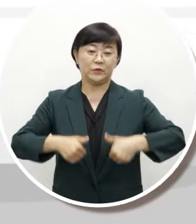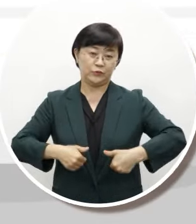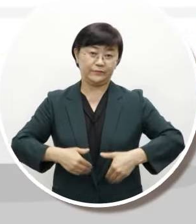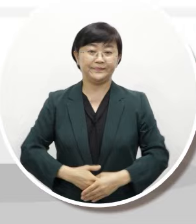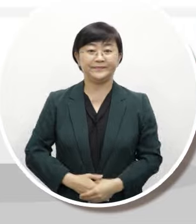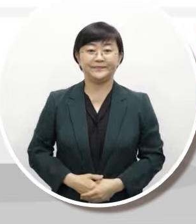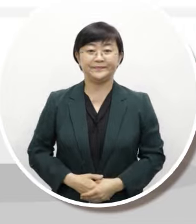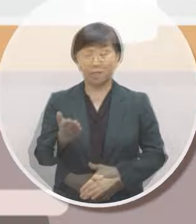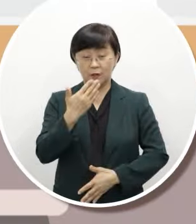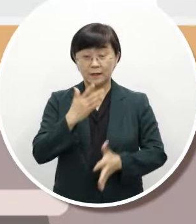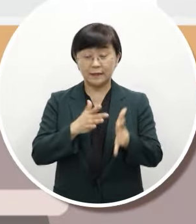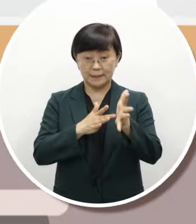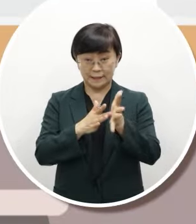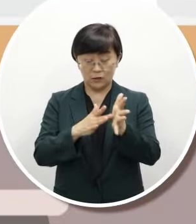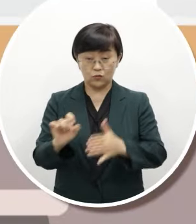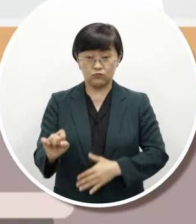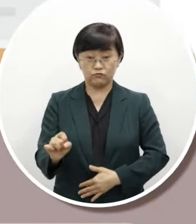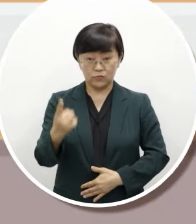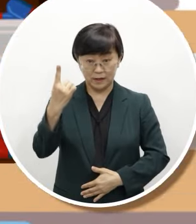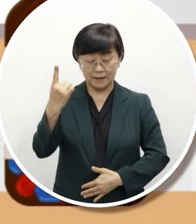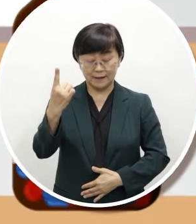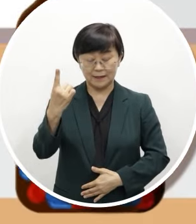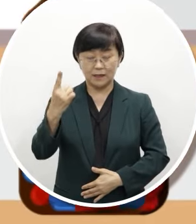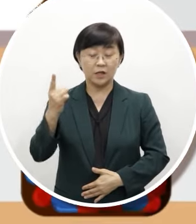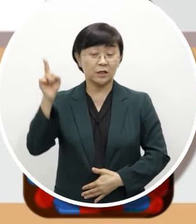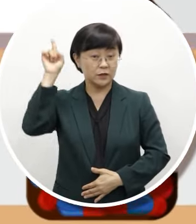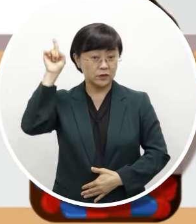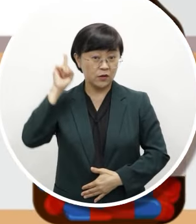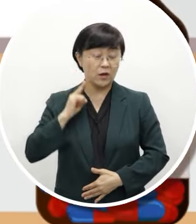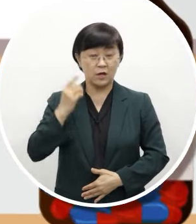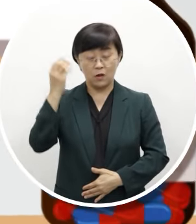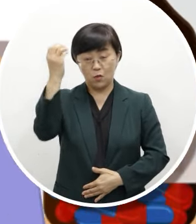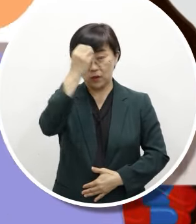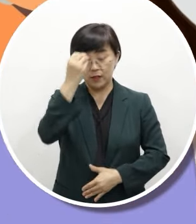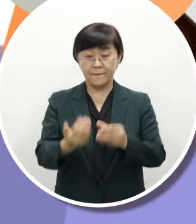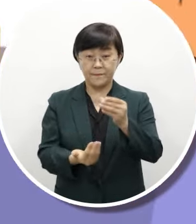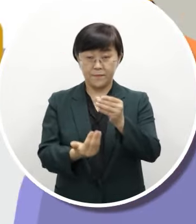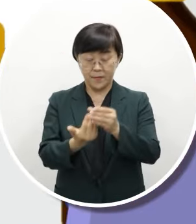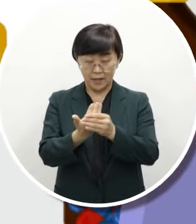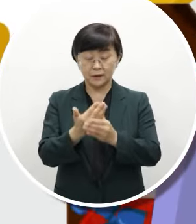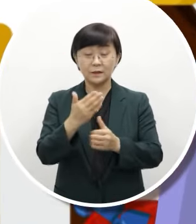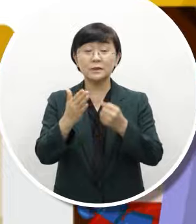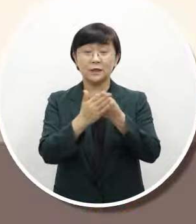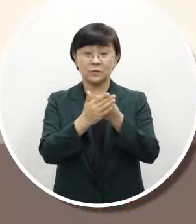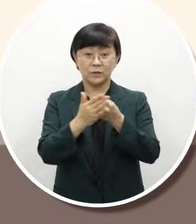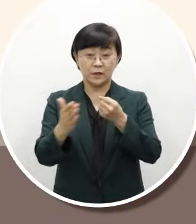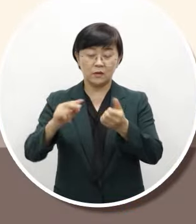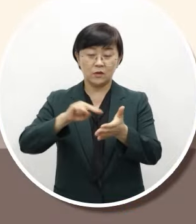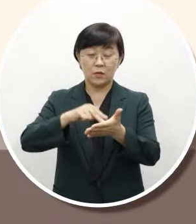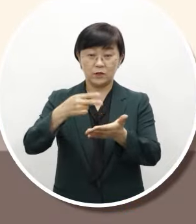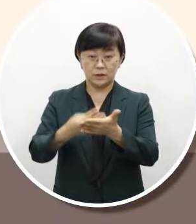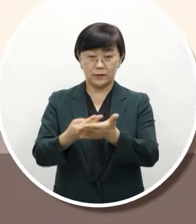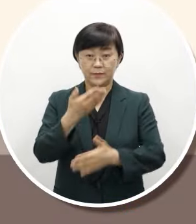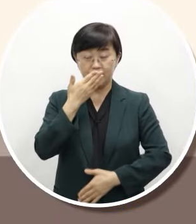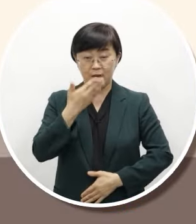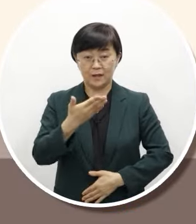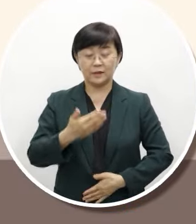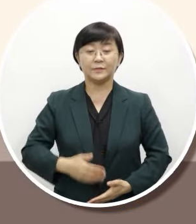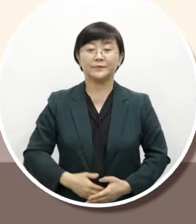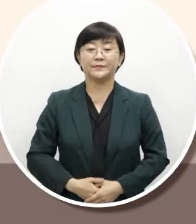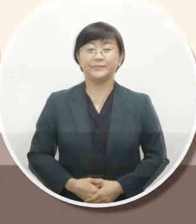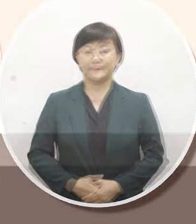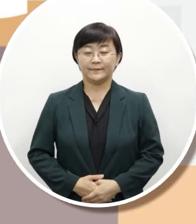설치해 주세요. 복용 중인 약품이 어지럼증을 유발하거나 혈압을 떨어뜨리는 경우 낙상사고가 발생할